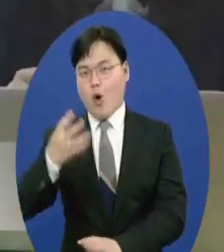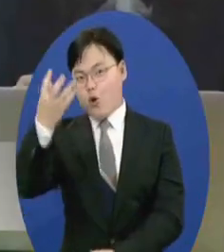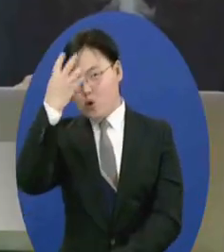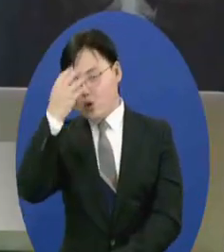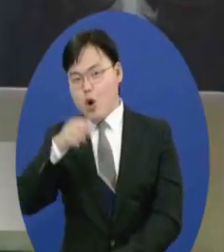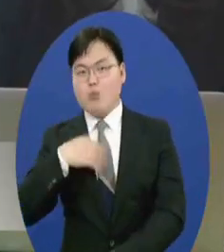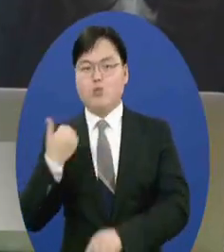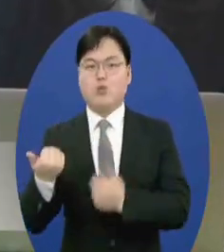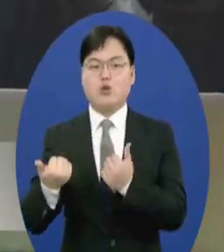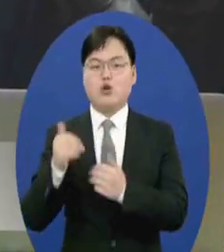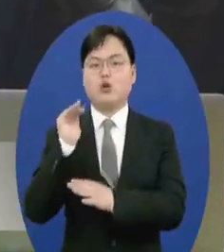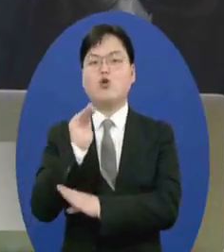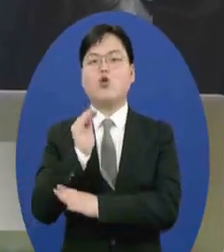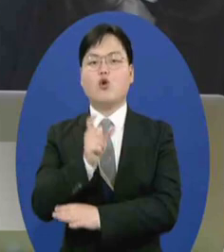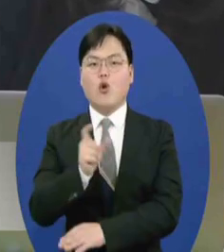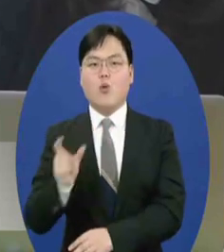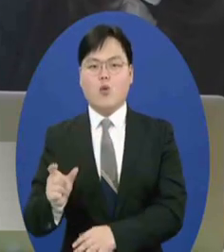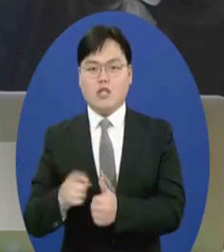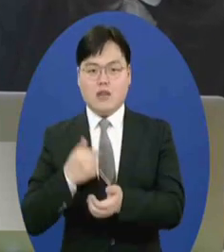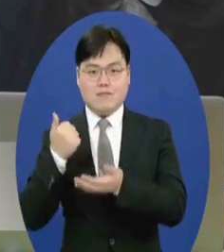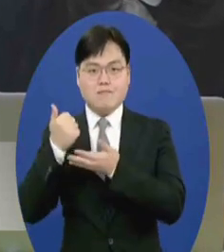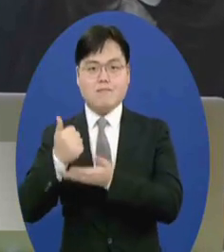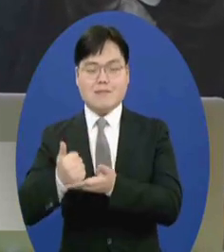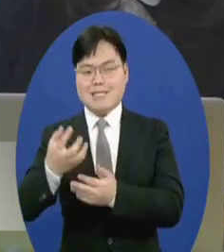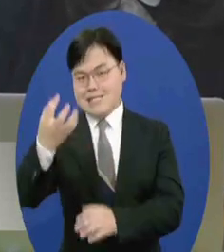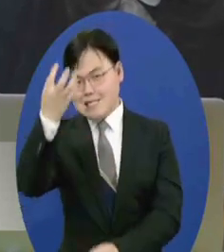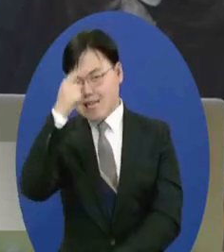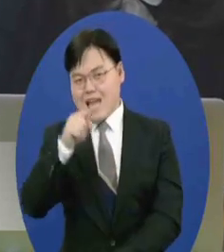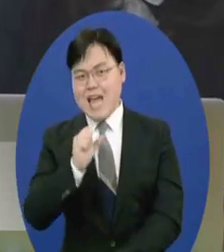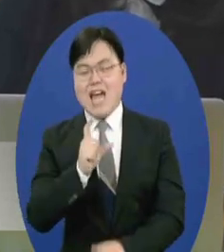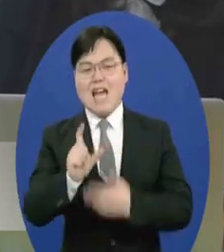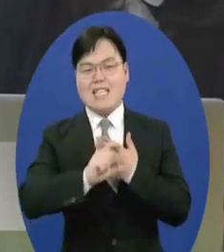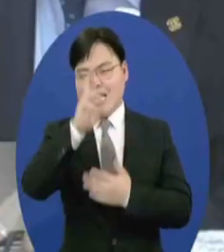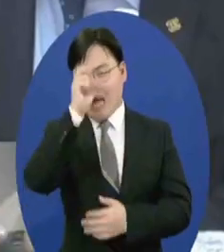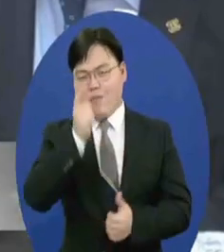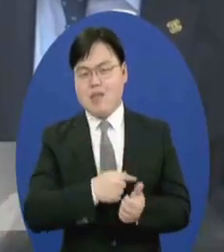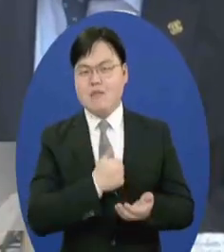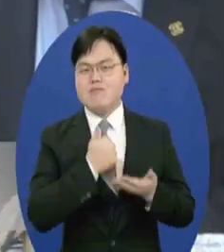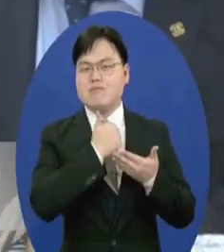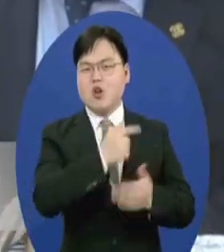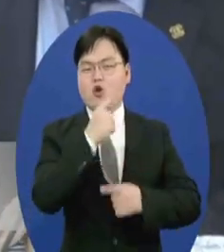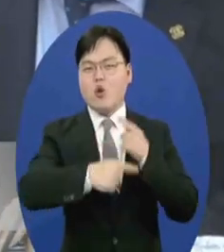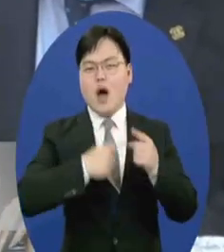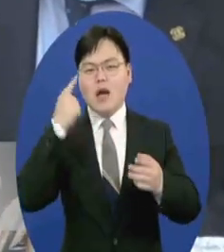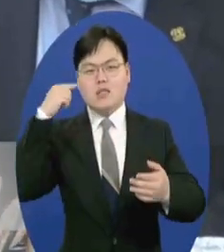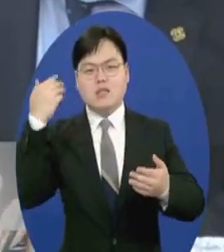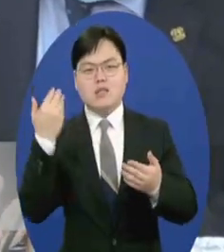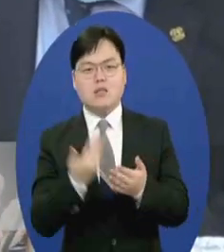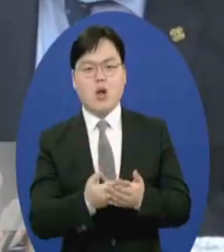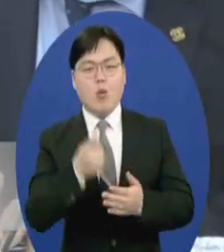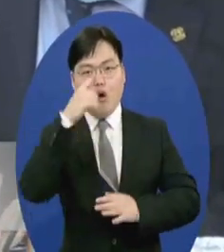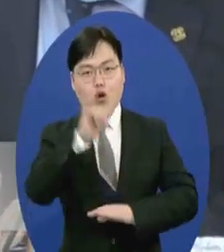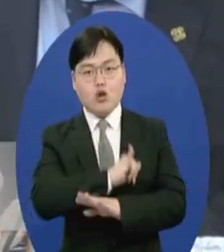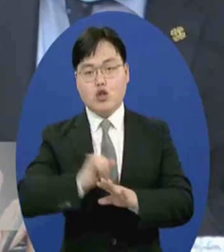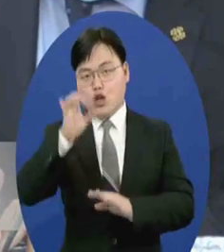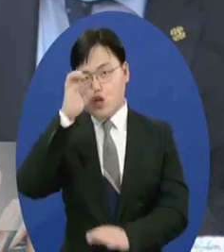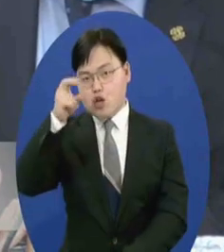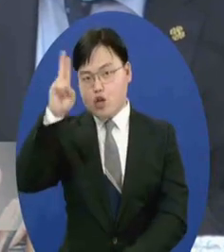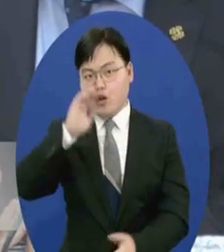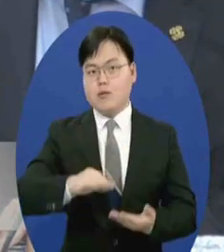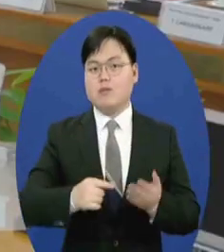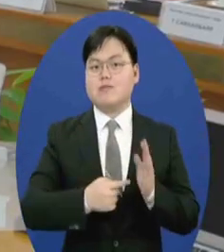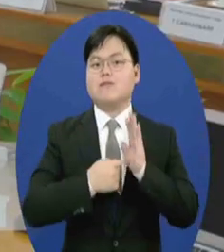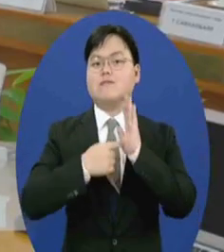төр болон бусад салбарын төлөөллүүд байна. За засгийн газар элчин сайдад нэр дэвшигчдийн талаарх саналаа Монгол улсын